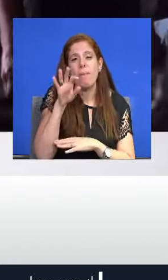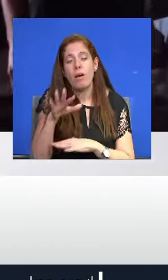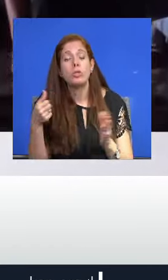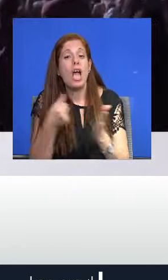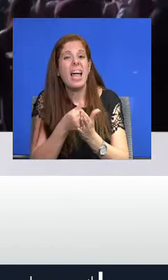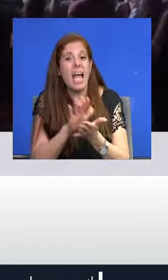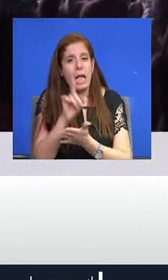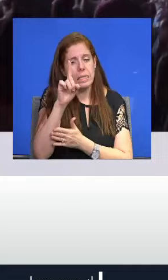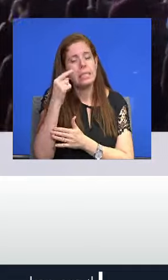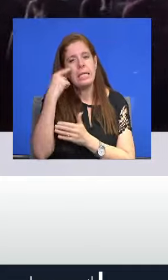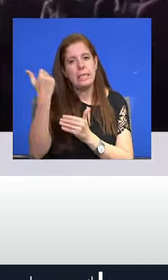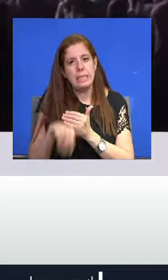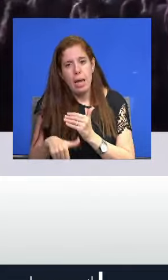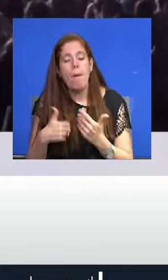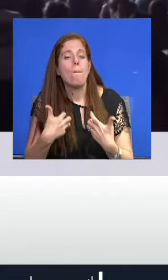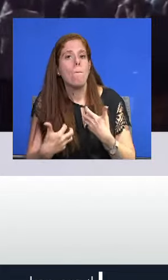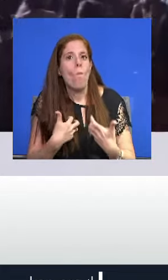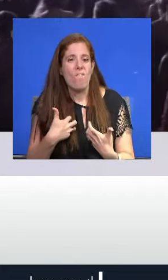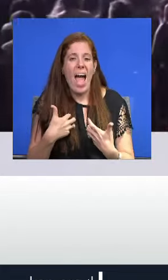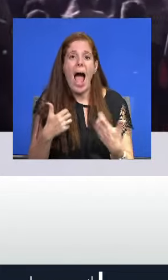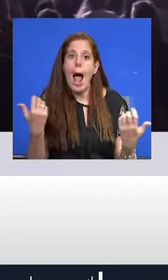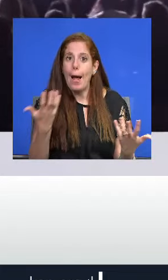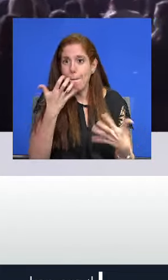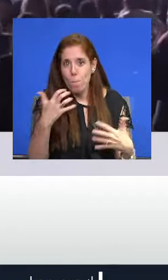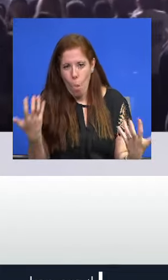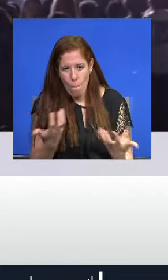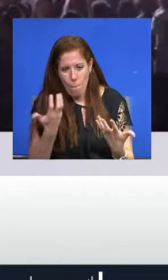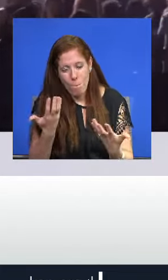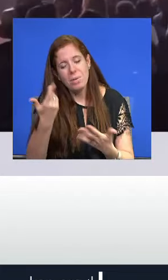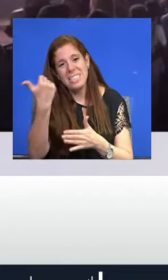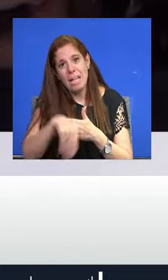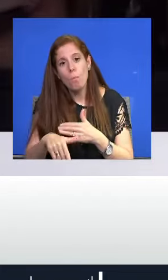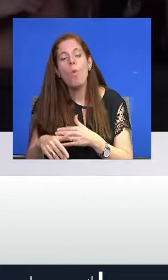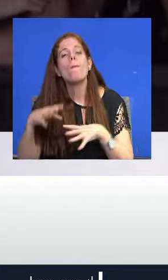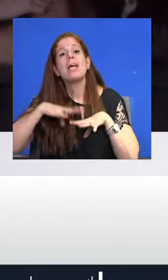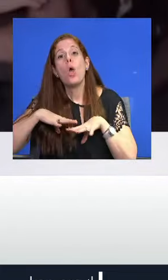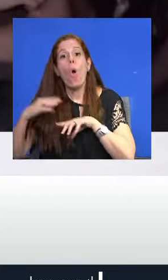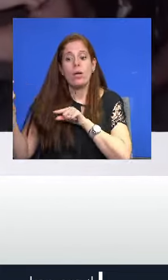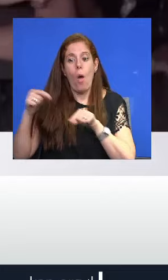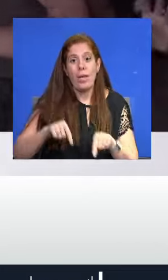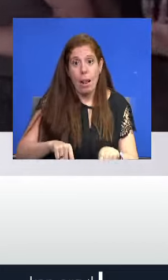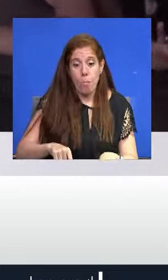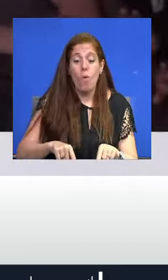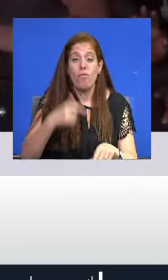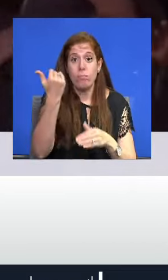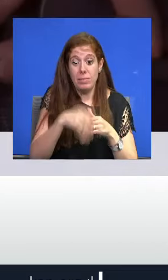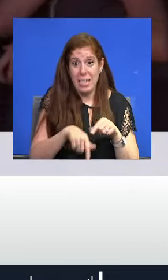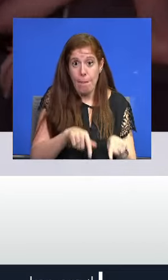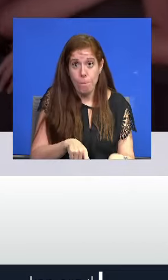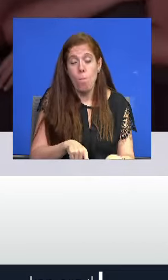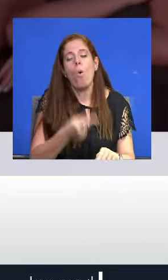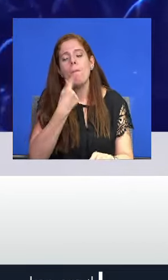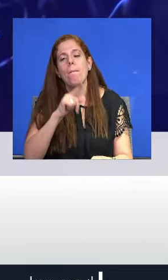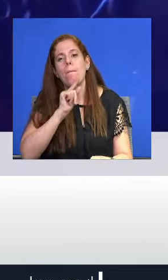11. מופעי החימום כבר הסתיימו, הוא הגיע מכאן מגיאורגיה, הוא ממשיך מכאן לקטר, לא לפני שביום שבת הוא הולך